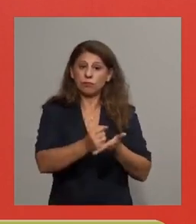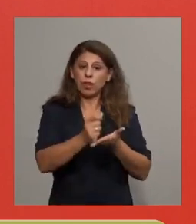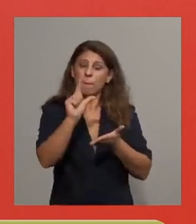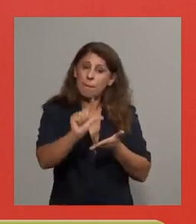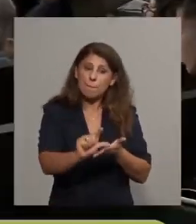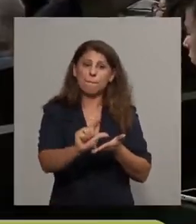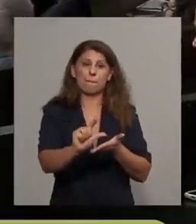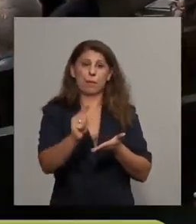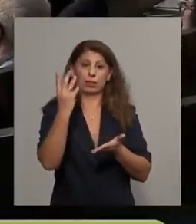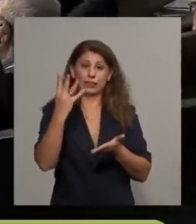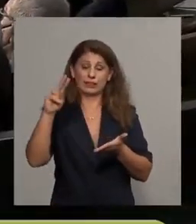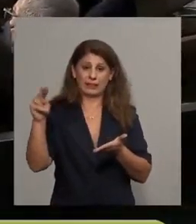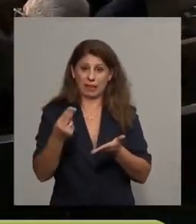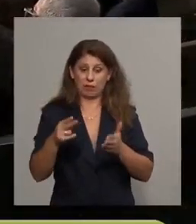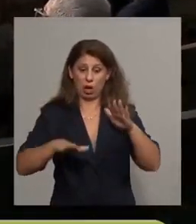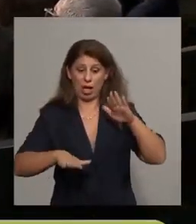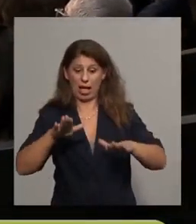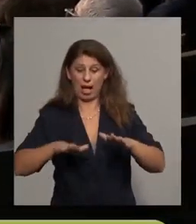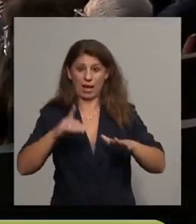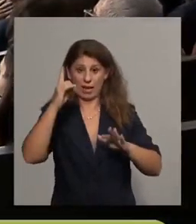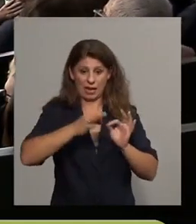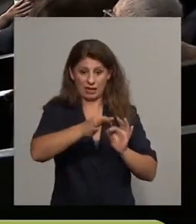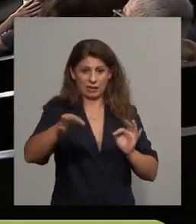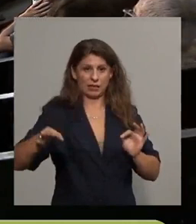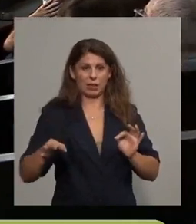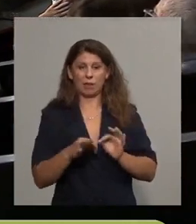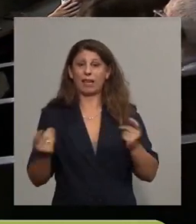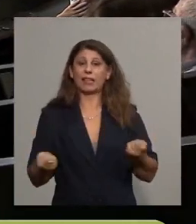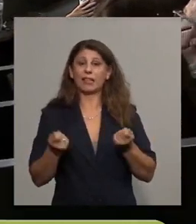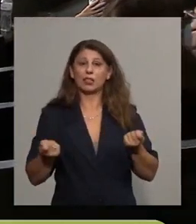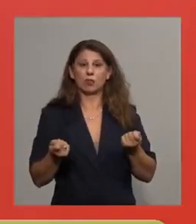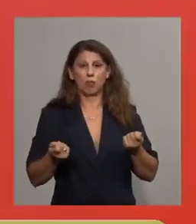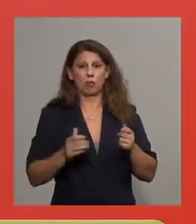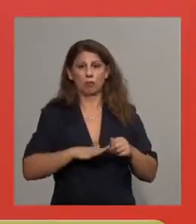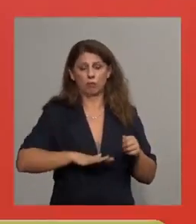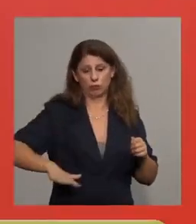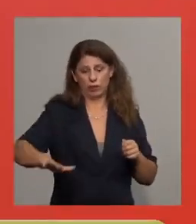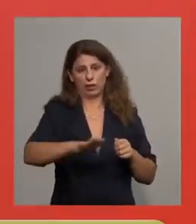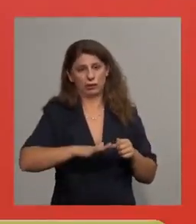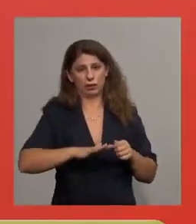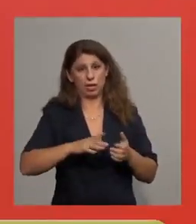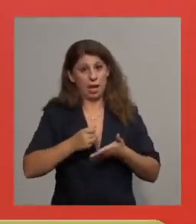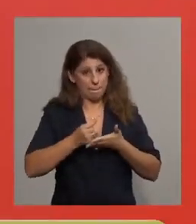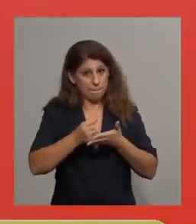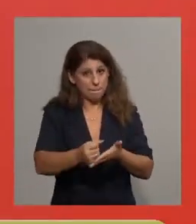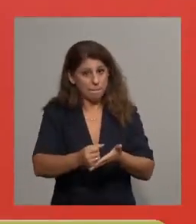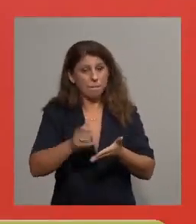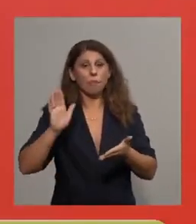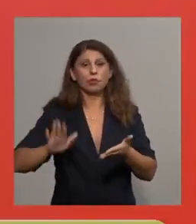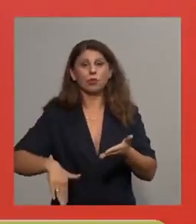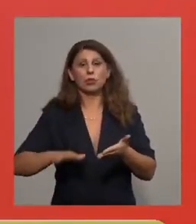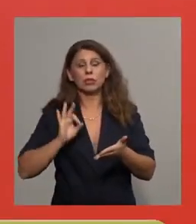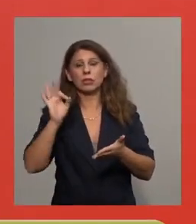από 4 ευρώ αναστρέμα χρησιμοποιούμενης έκτασης. Επιδοτήσεις που τελικά